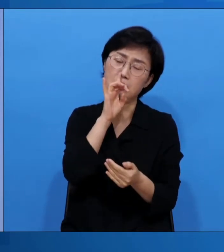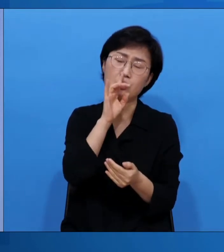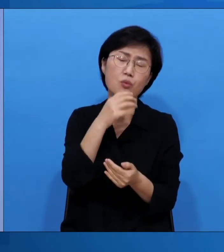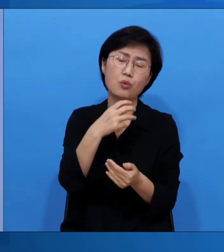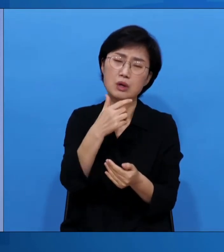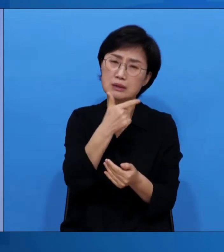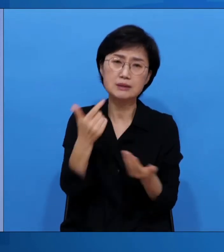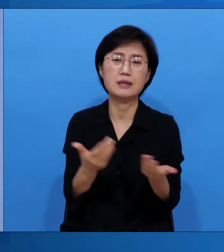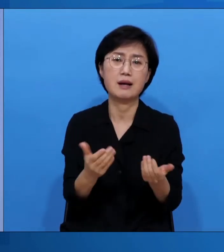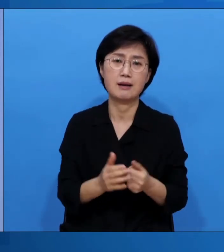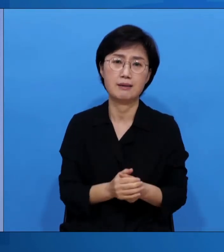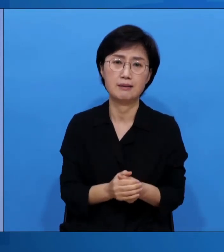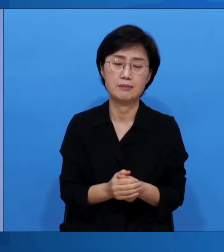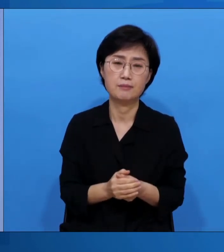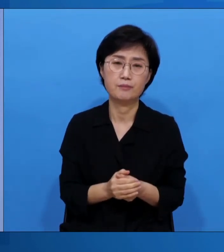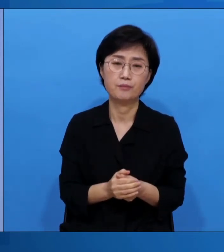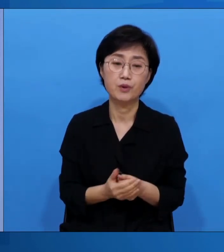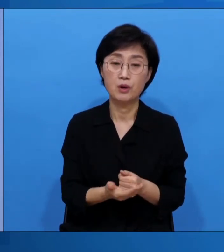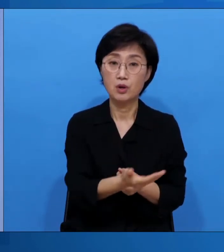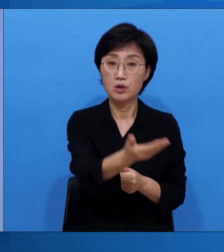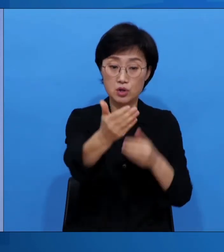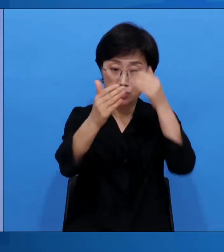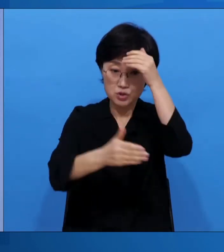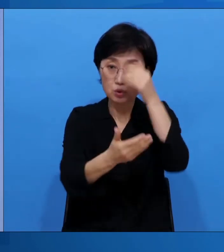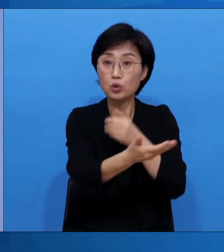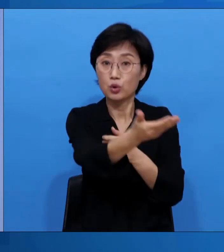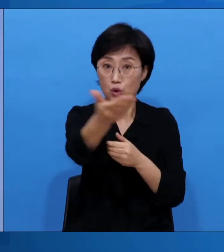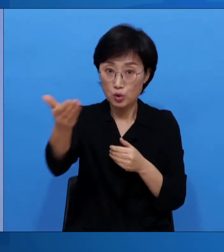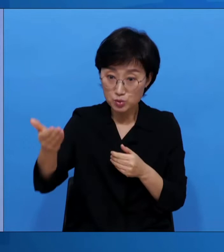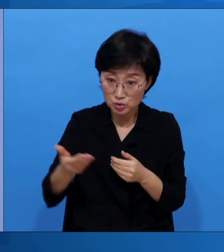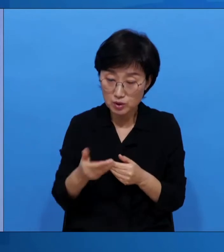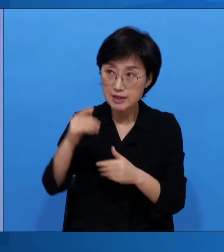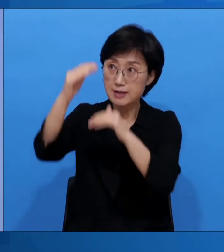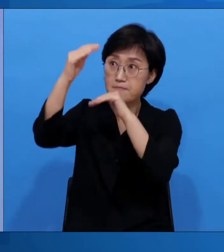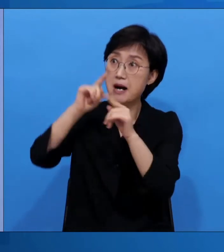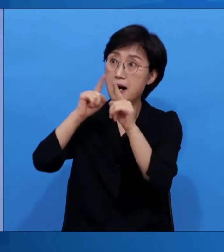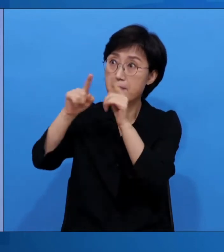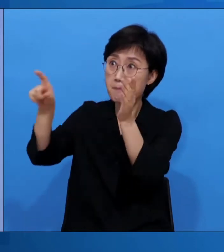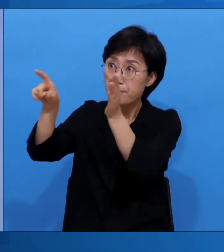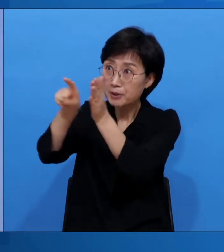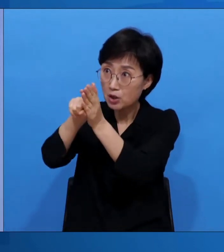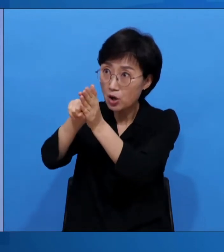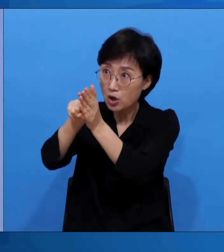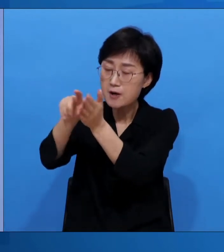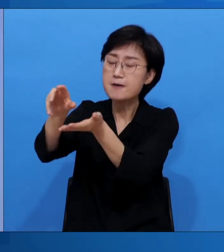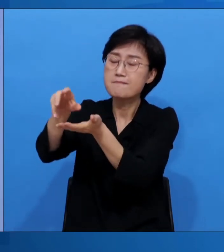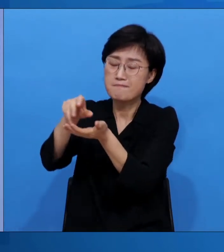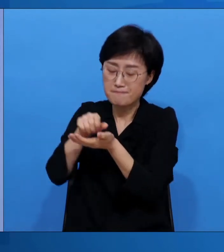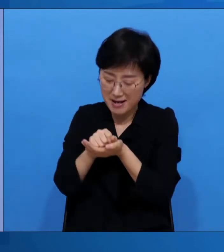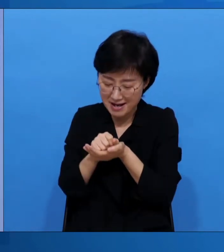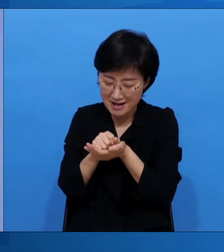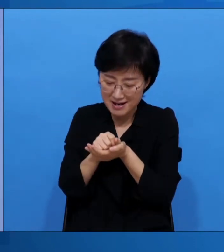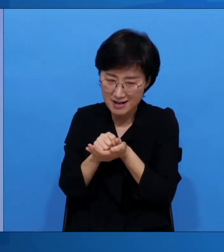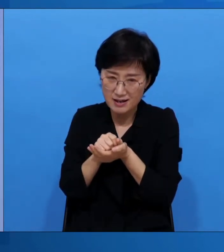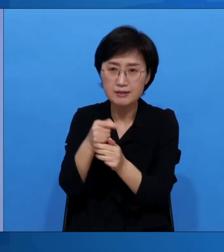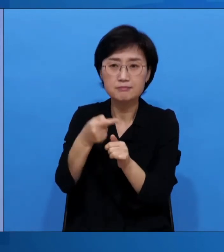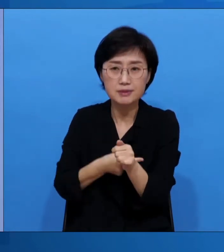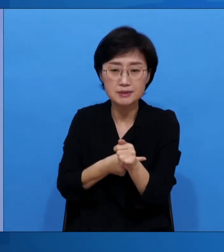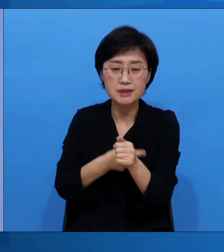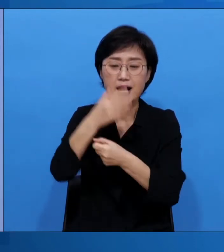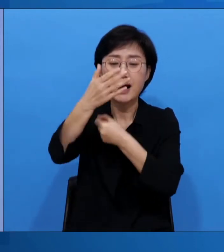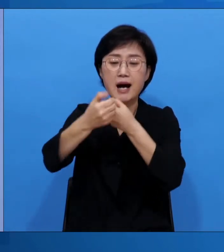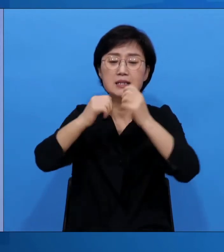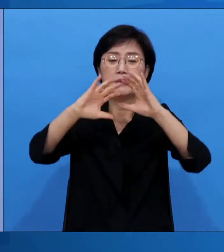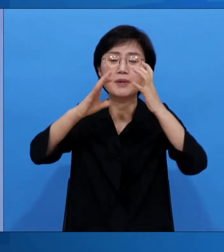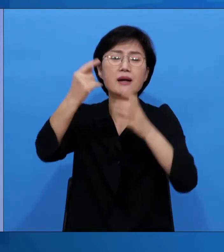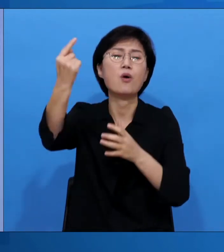great problems. 여러분이 이 믿음을 가지고 있으면 하나님의 나라 임하게 하겠다고요. However, if you gain and have and possess this